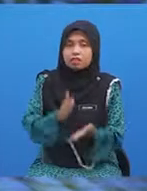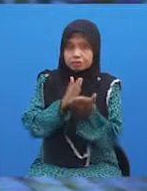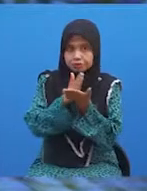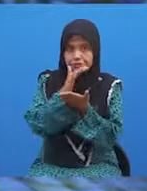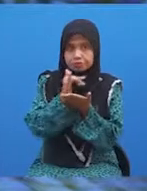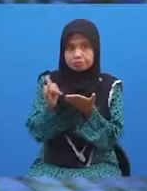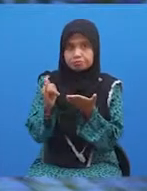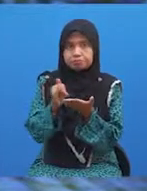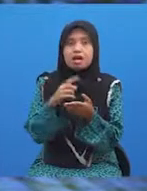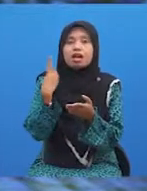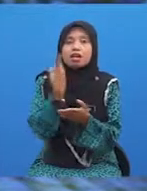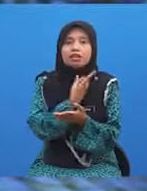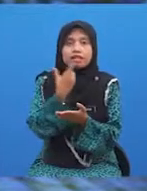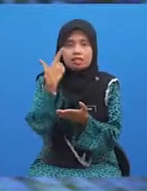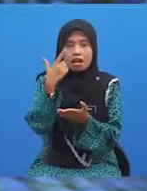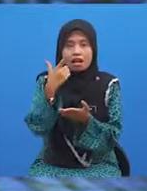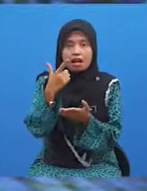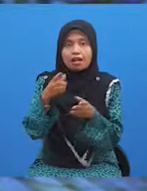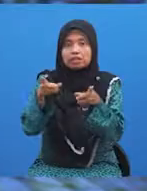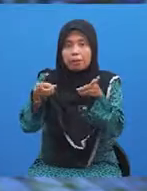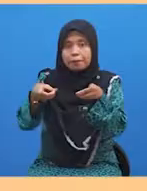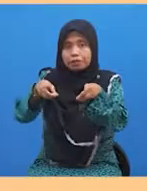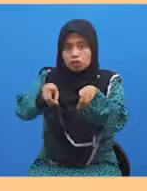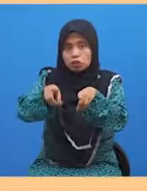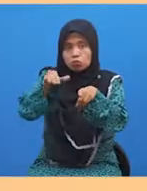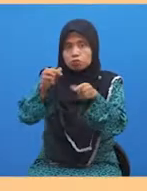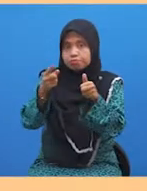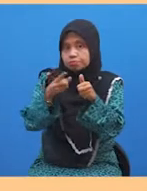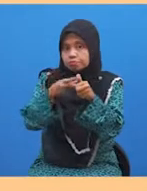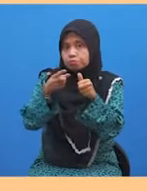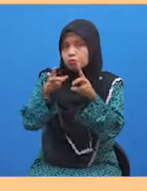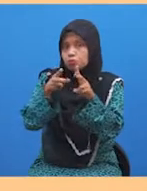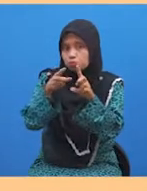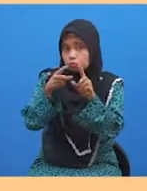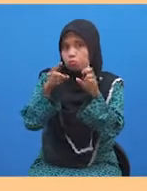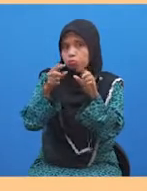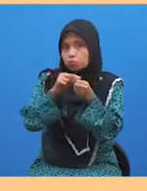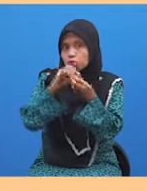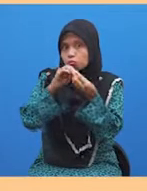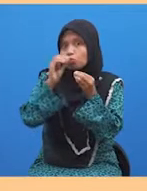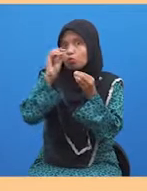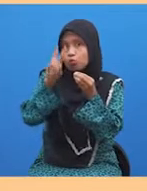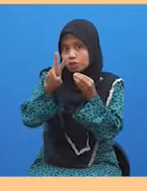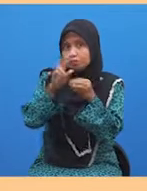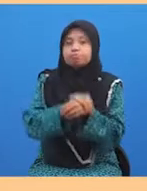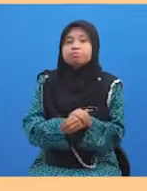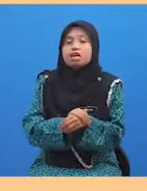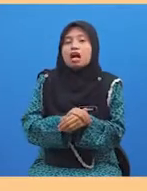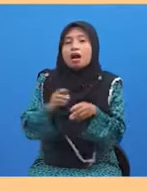Seterusnya, kita lihat peristiwa yang kedua. Peristiwa tersebut ialah